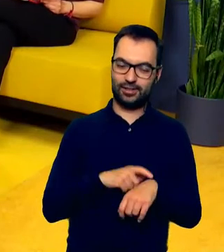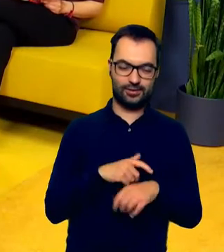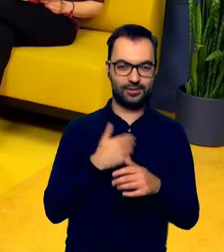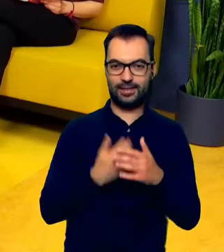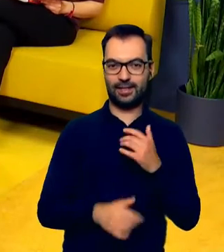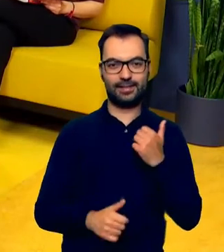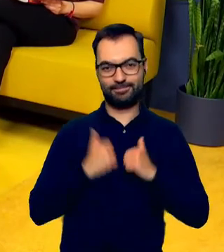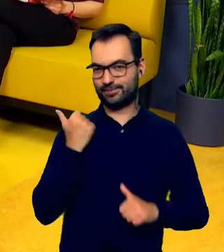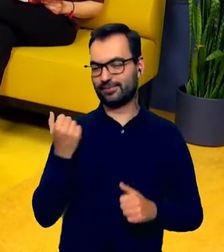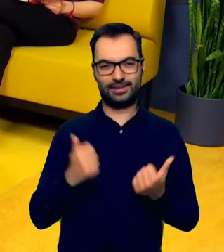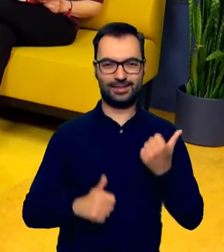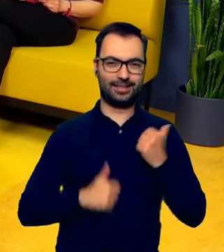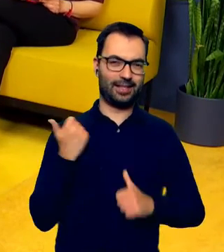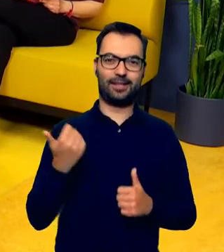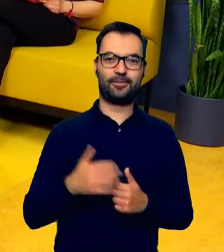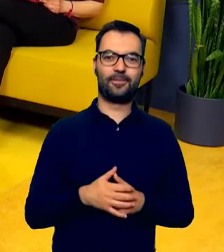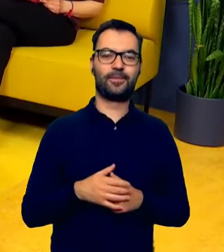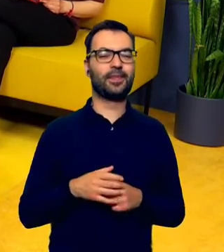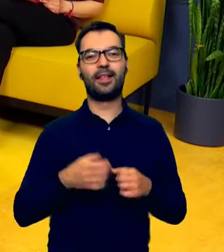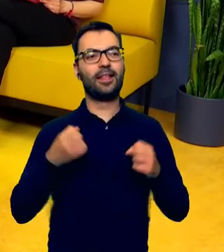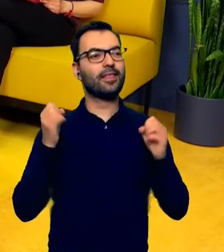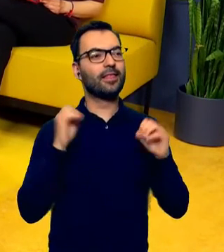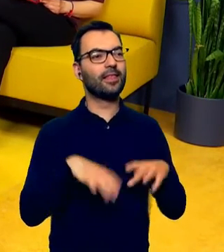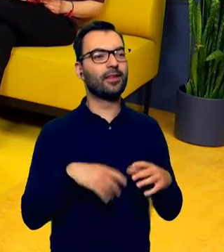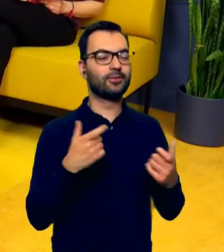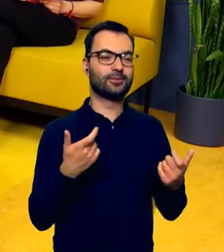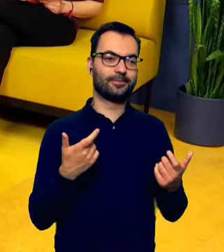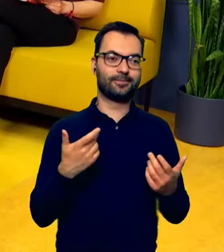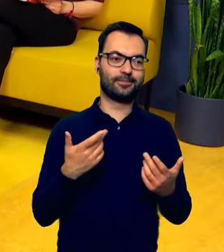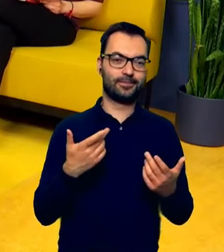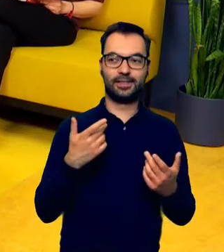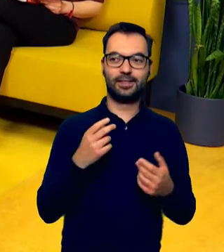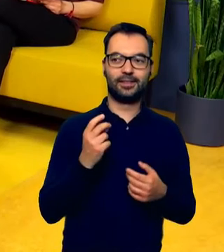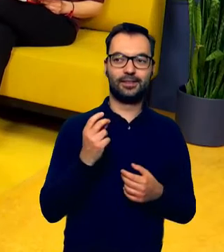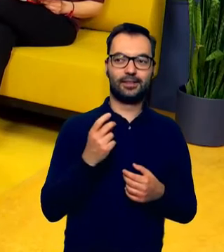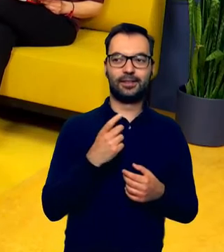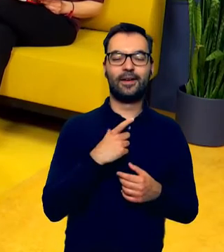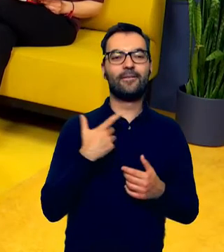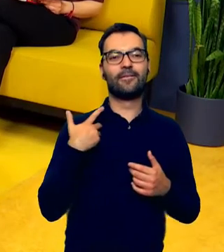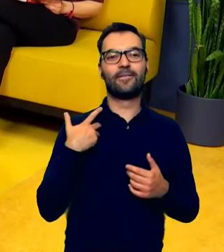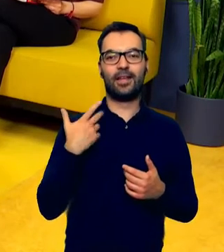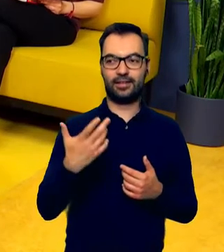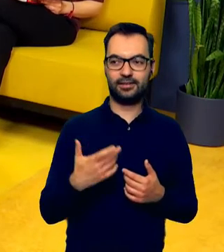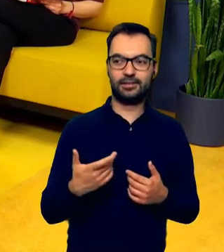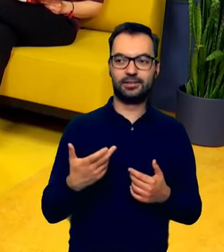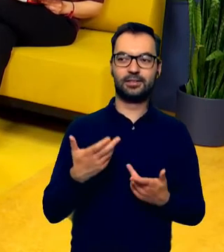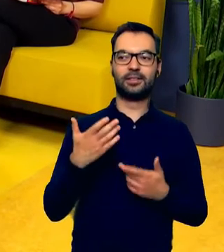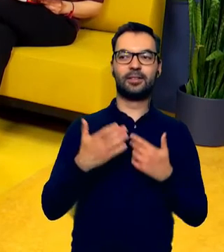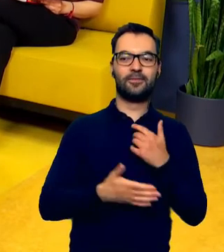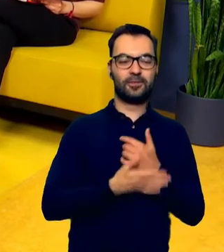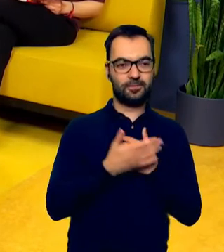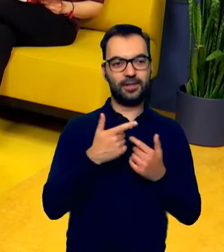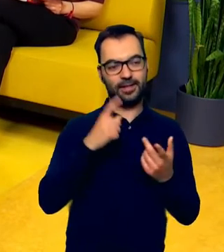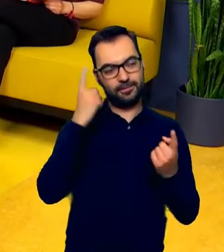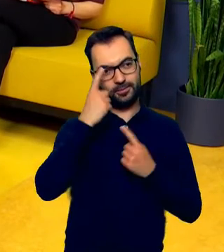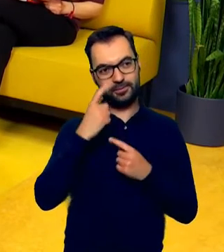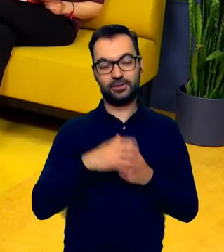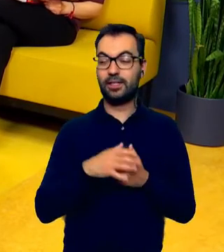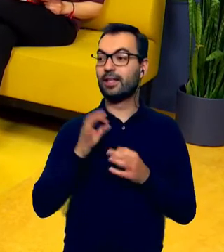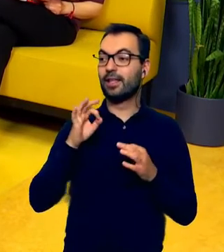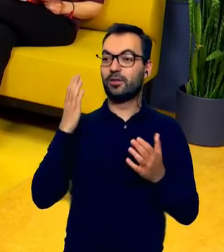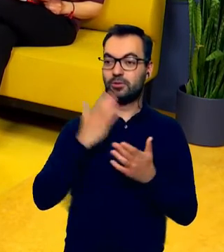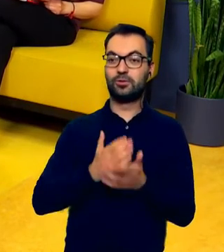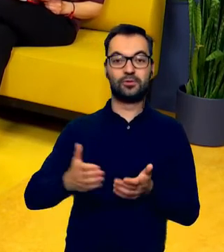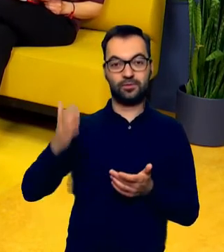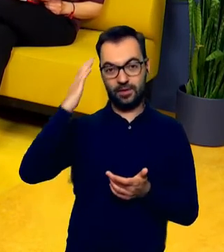Strata czasu, tak, no, ale co jest chyba trudniejsze niż po prostu tak, jednak tutaj ten wiek właśnie sprzyja tego typu ale refleksji. Ale teraz już widzisz, że